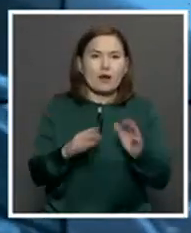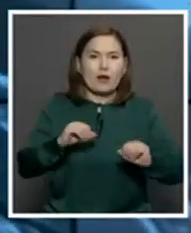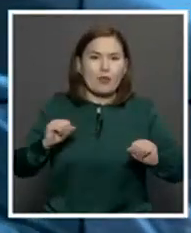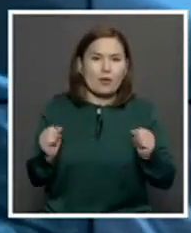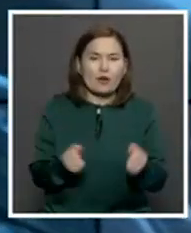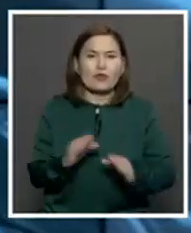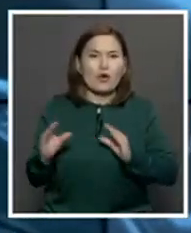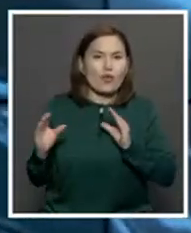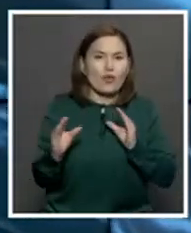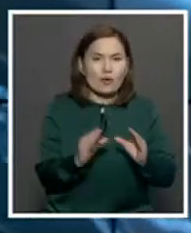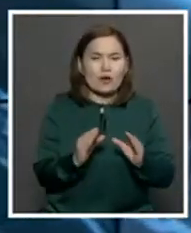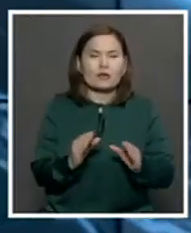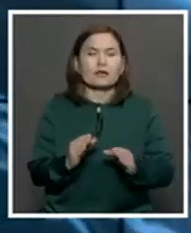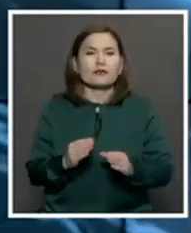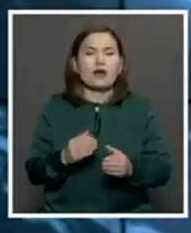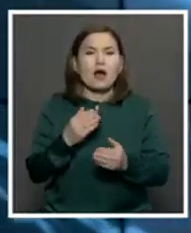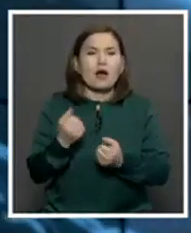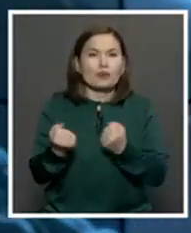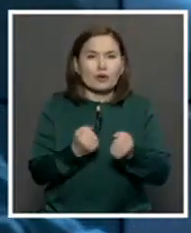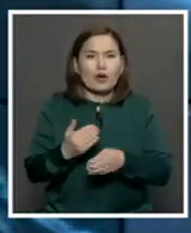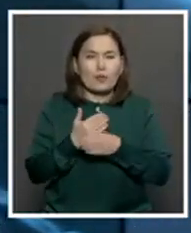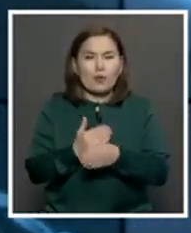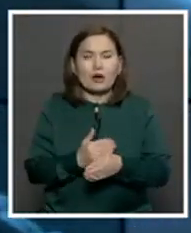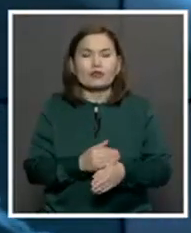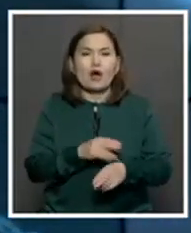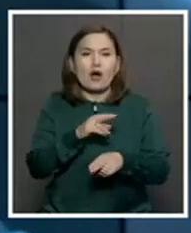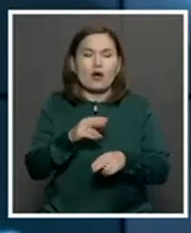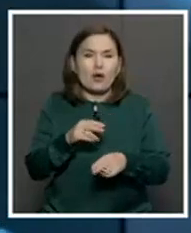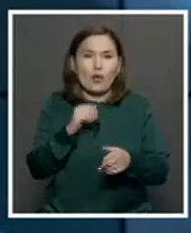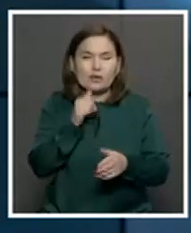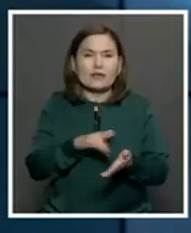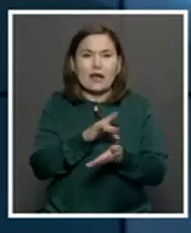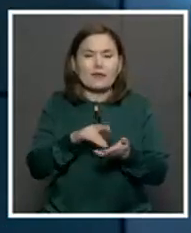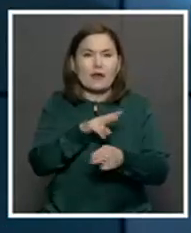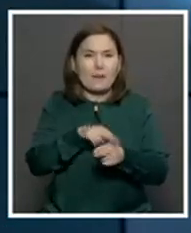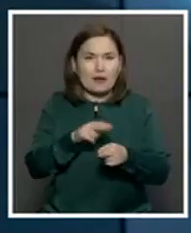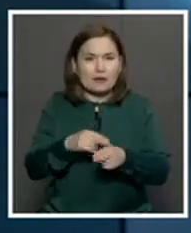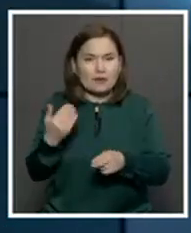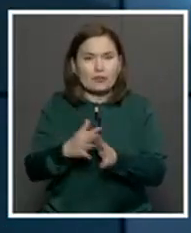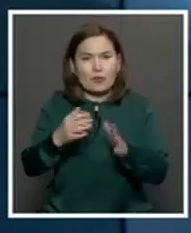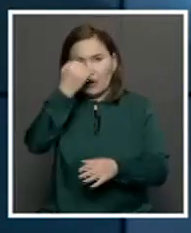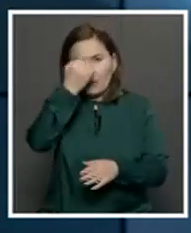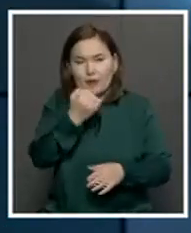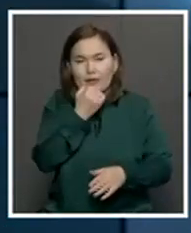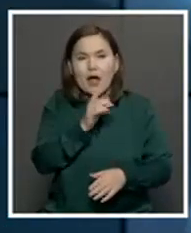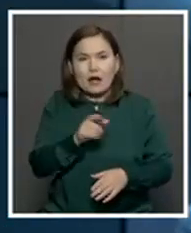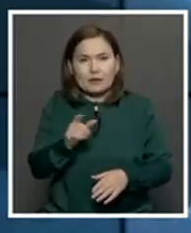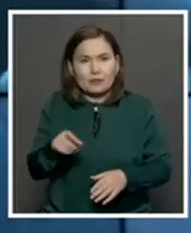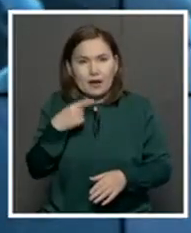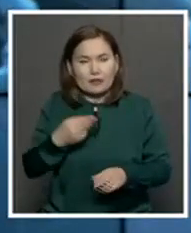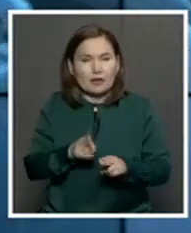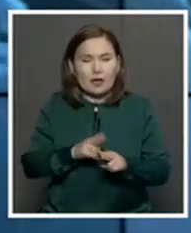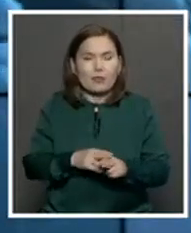Ақтүтек боранда көліктерге жол көрсетіп, жаяу жүгірген қостанайлық полиция қызметкері көпшіліктің алғысына бөленді. Бұл оқиғаны жүргізушілердің